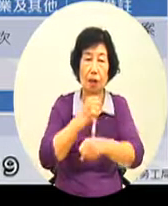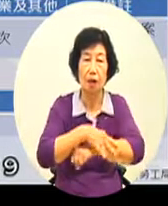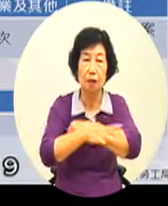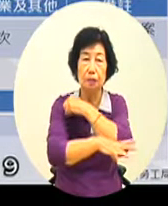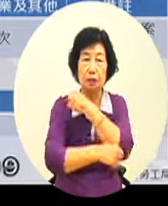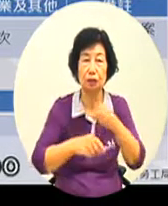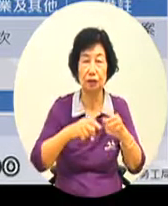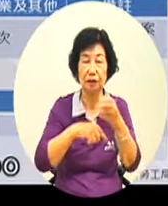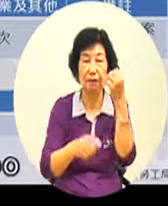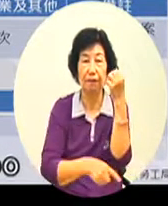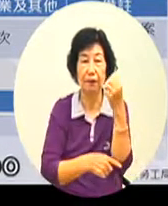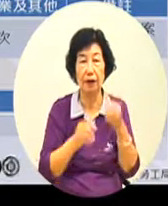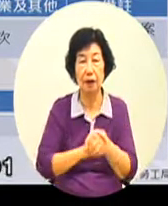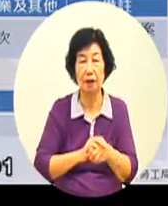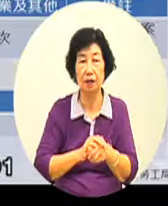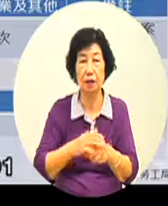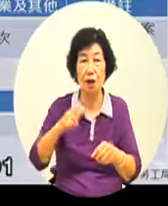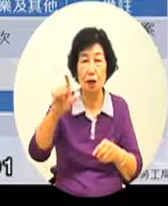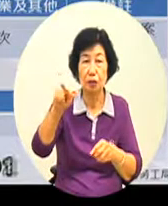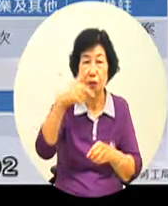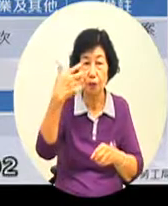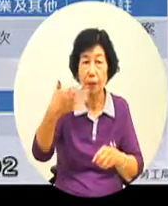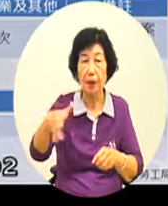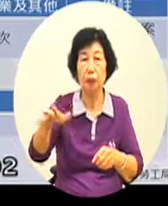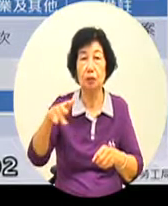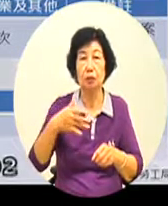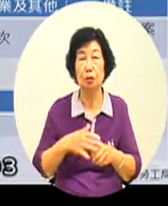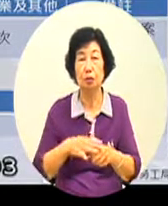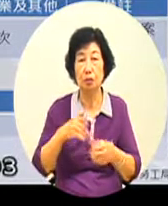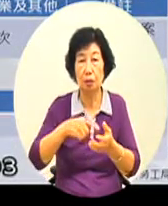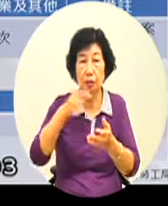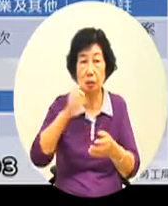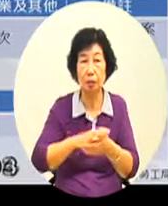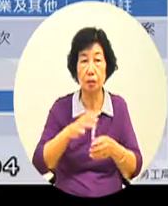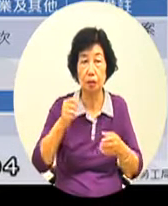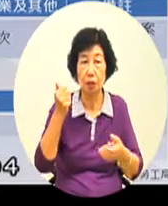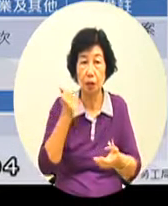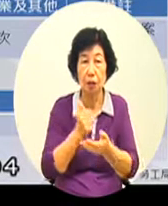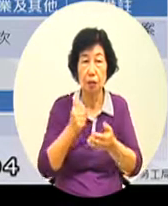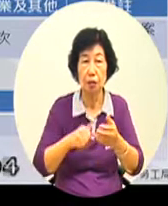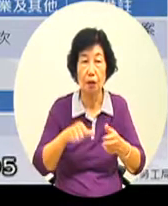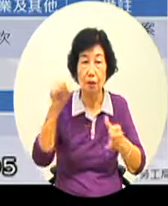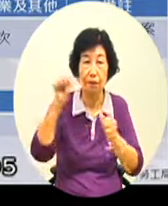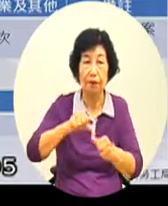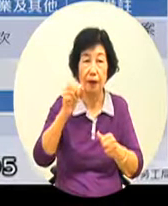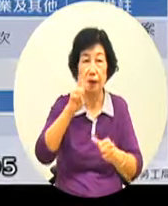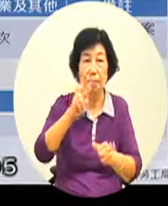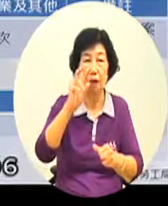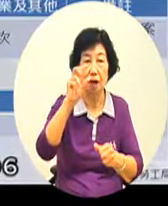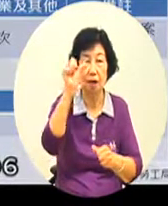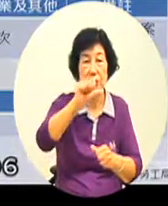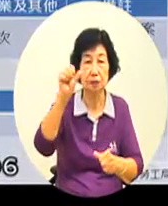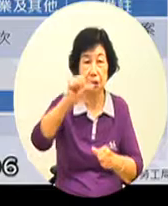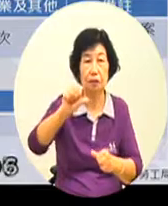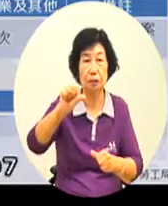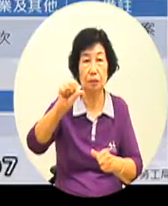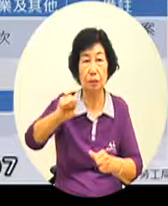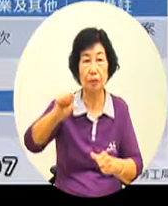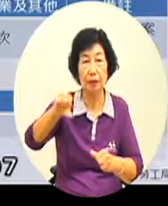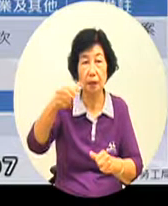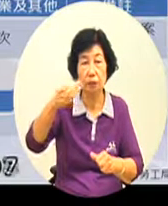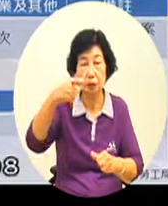有941条次，罚款金额达到2518万元。行业别以及项目呢，请